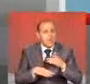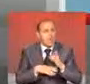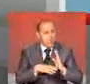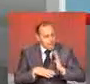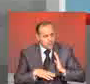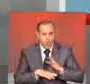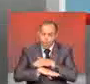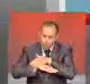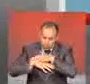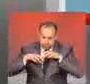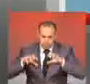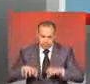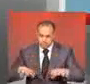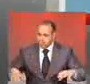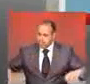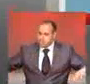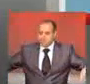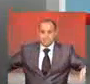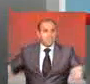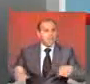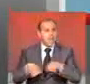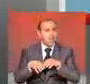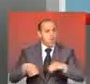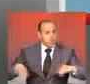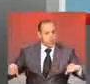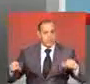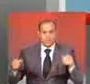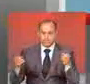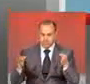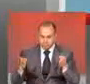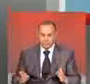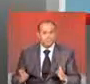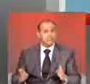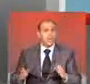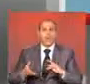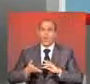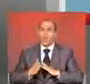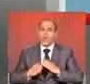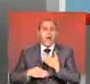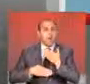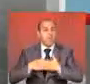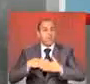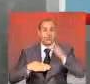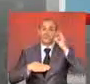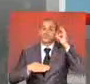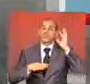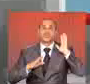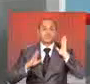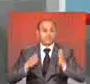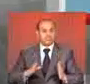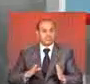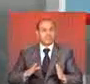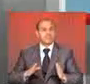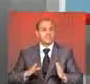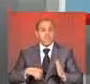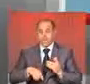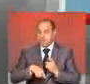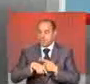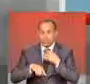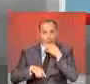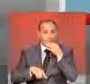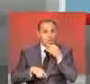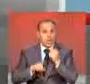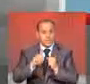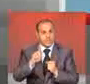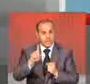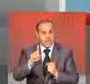العسكرية المتمركزة على الجانب التونسي من المعبر الحدودي. كما ذكرت منذ قليل النجوى